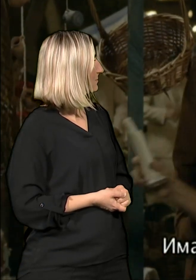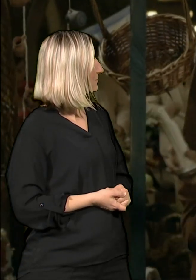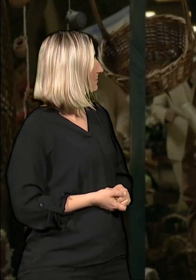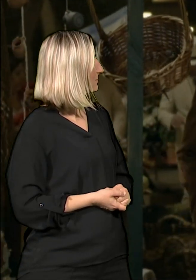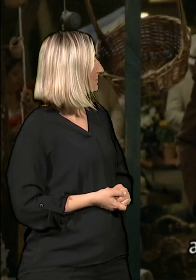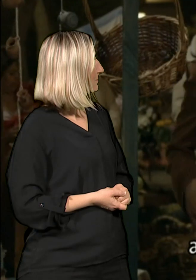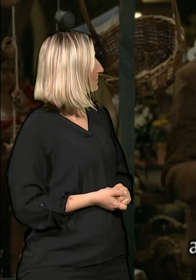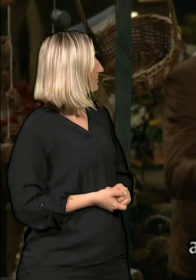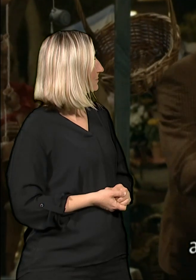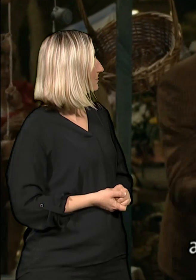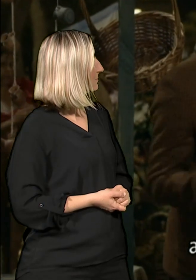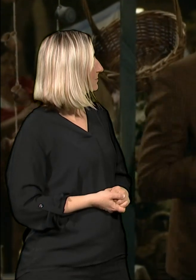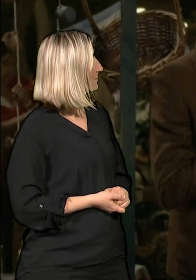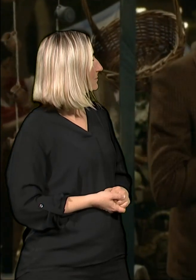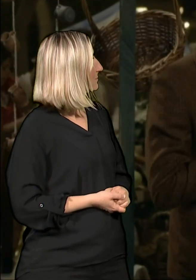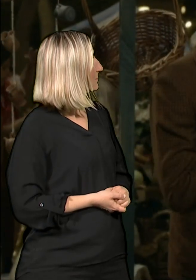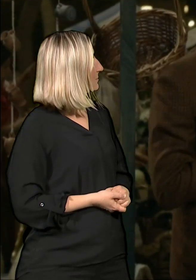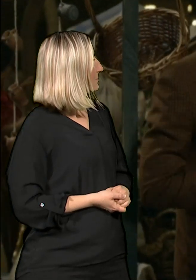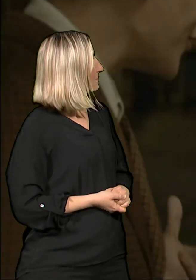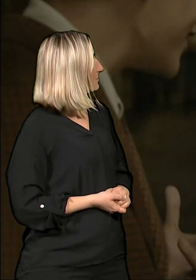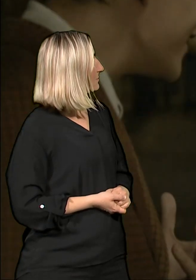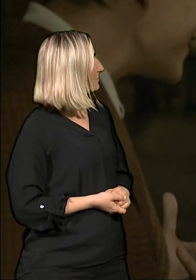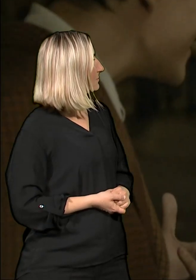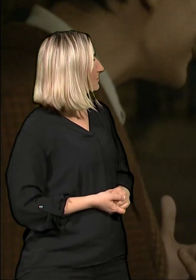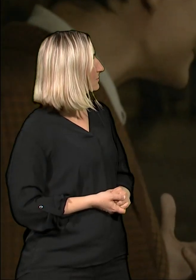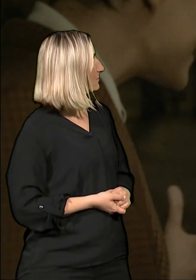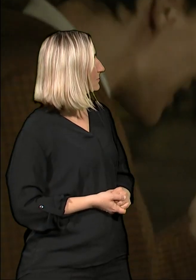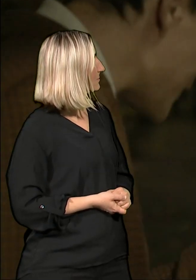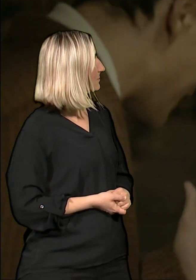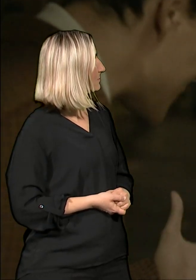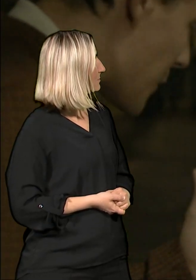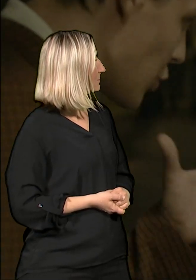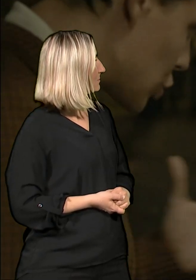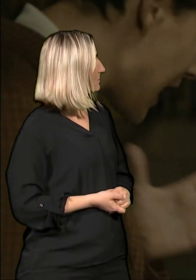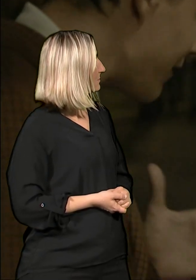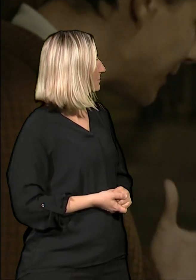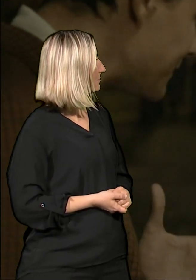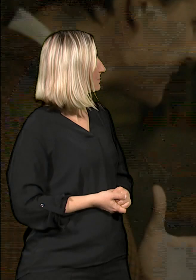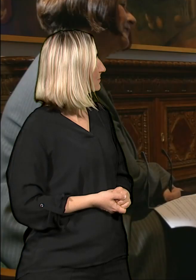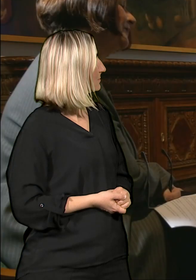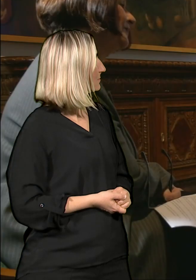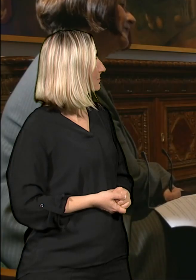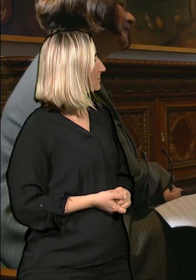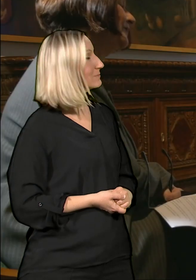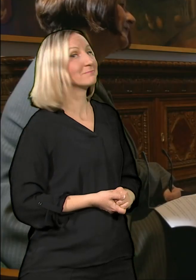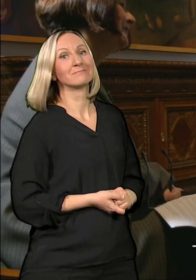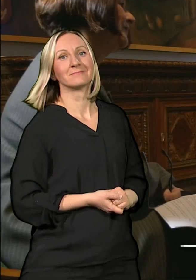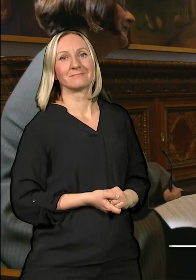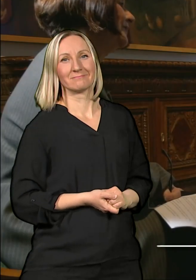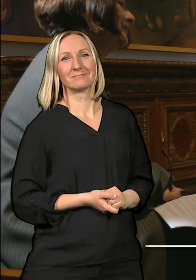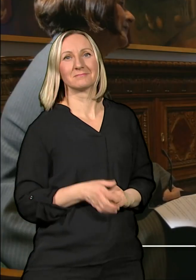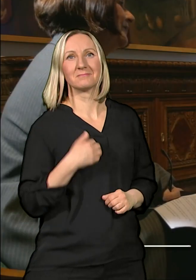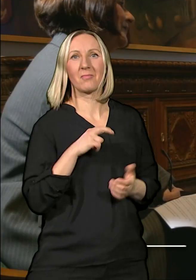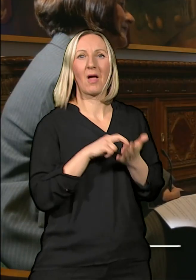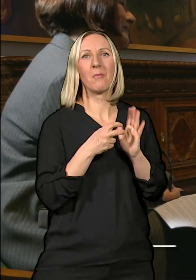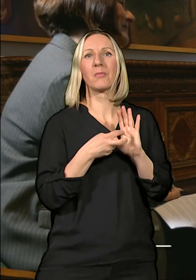figurita. Para los futbolistas americanos. Belgrado. Serbija, Jugoslavija. Ja sam imao veliki problem sa